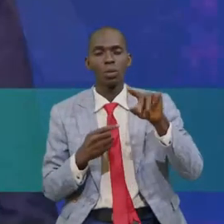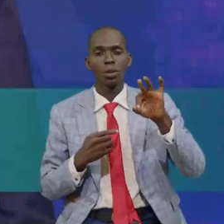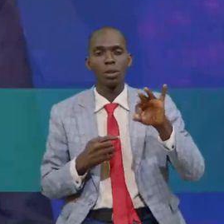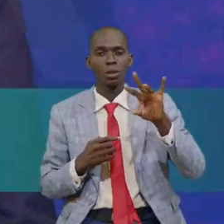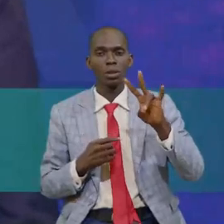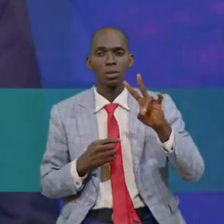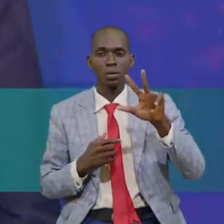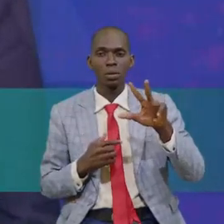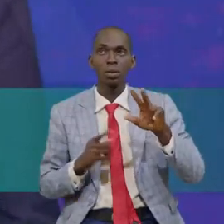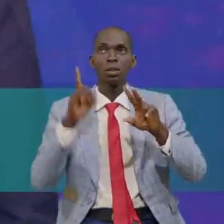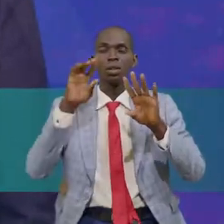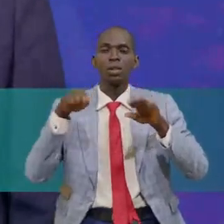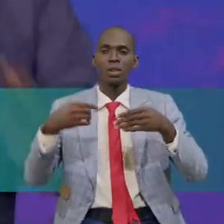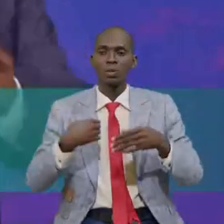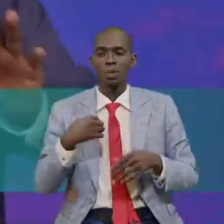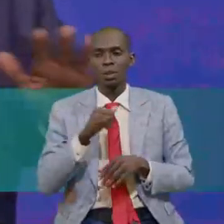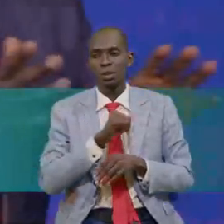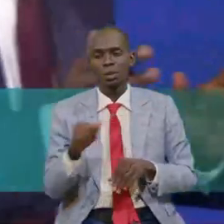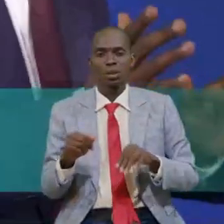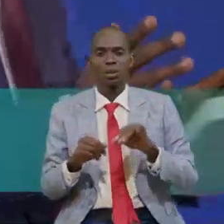m'avait donné enseignant.